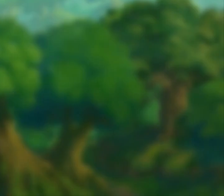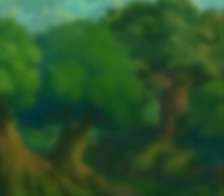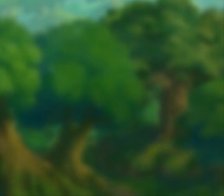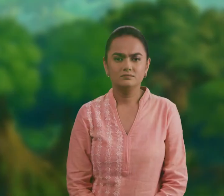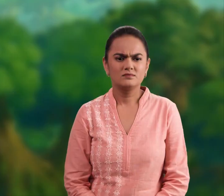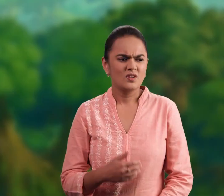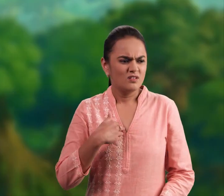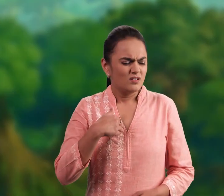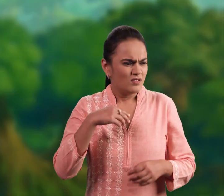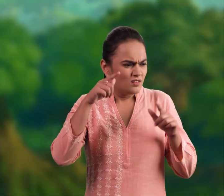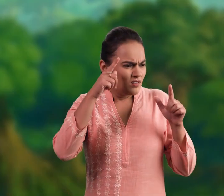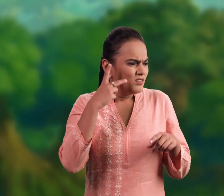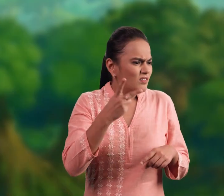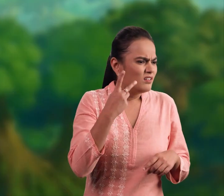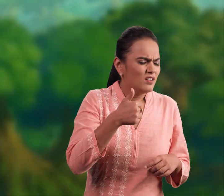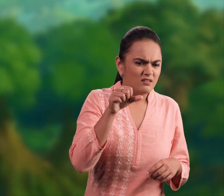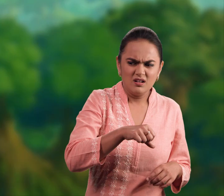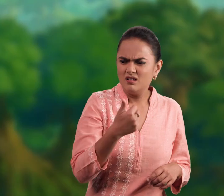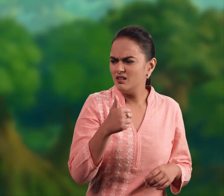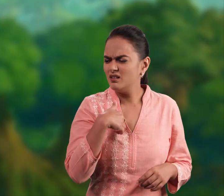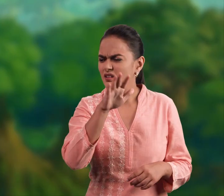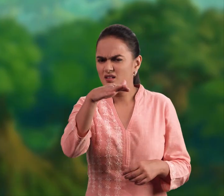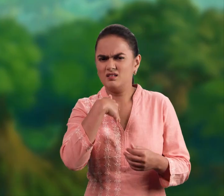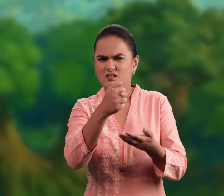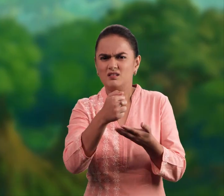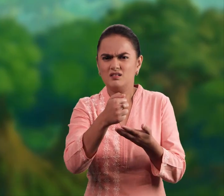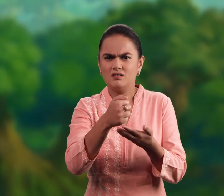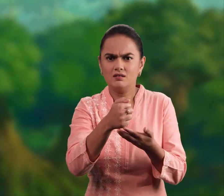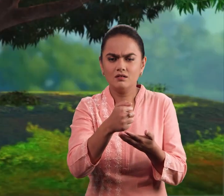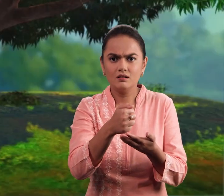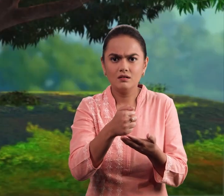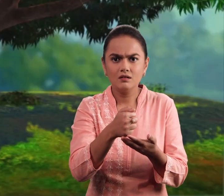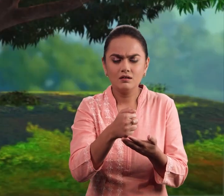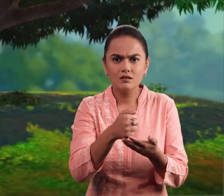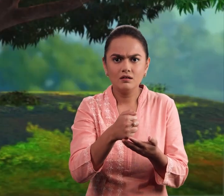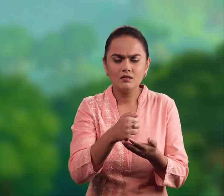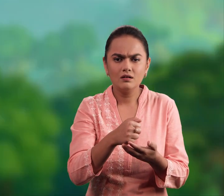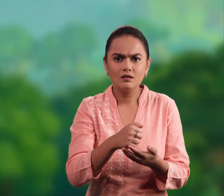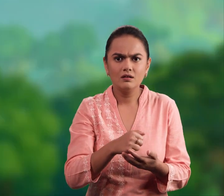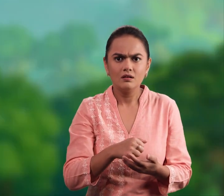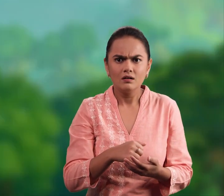मुझे भी गाय कहीं नहीं मिल रही। मुझे तुम्हारी सहायता